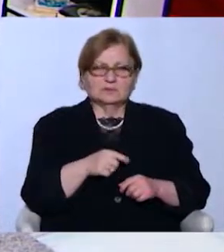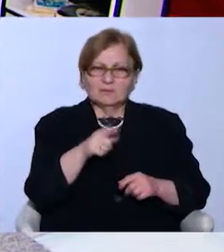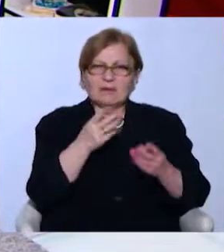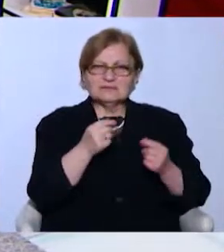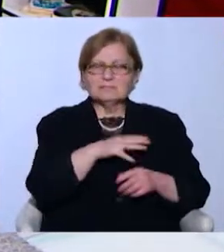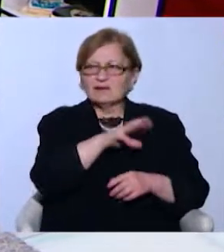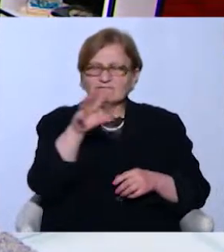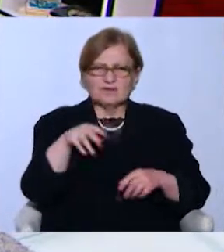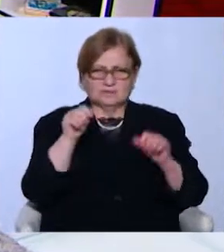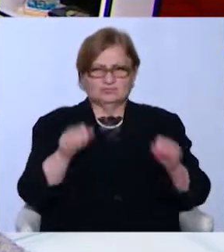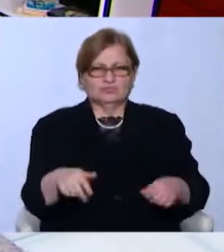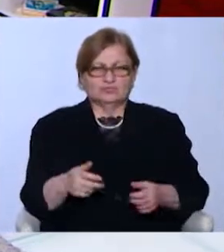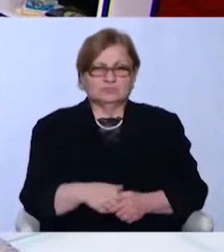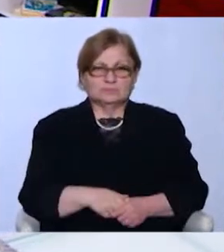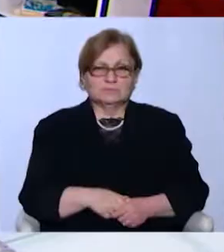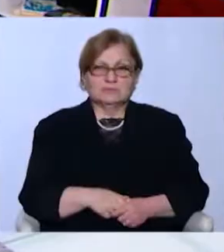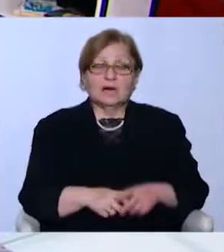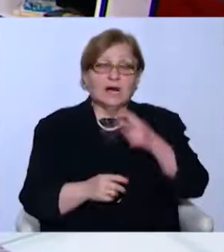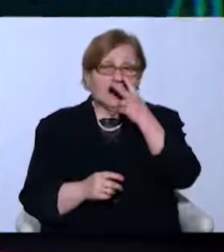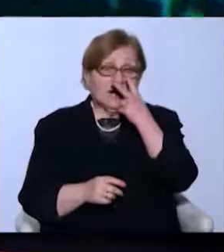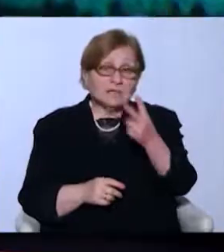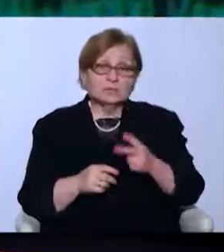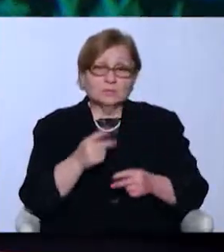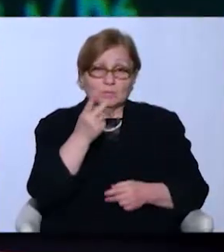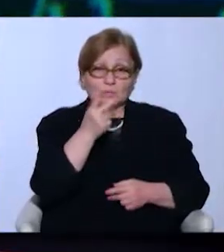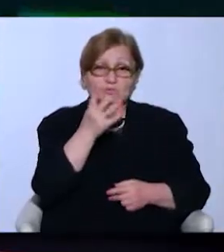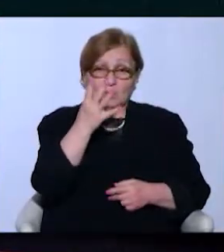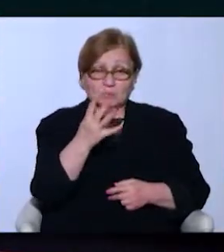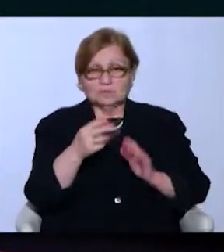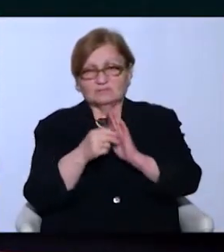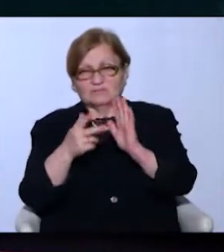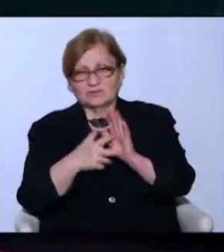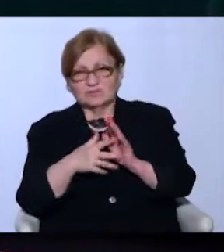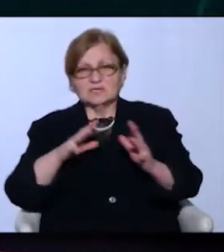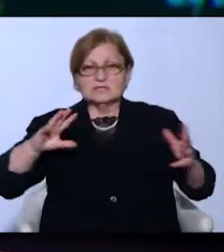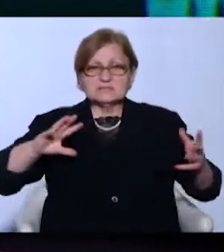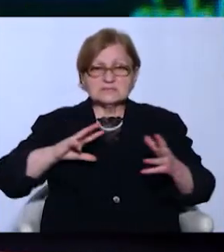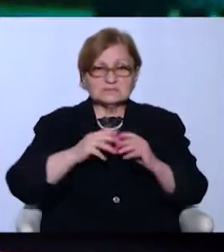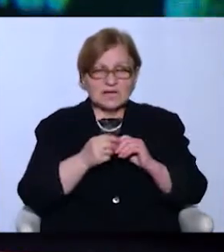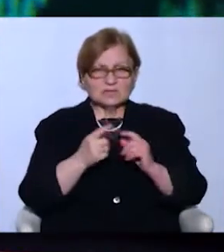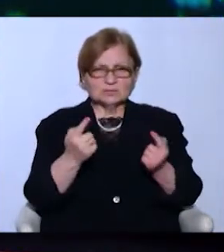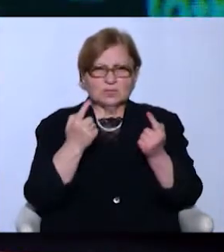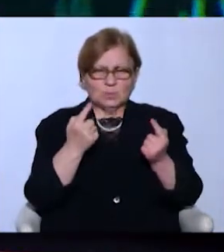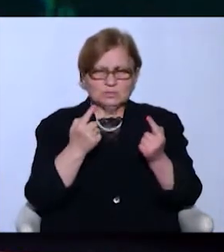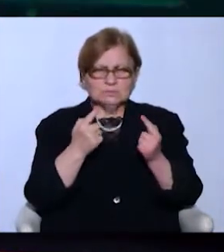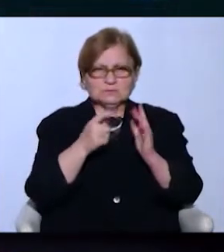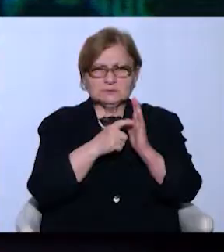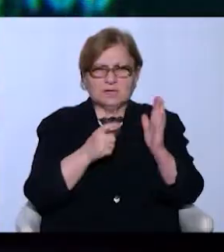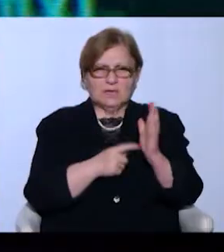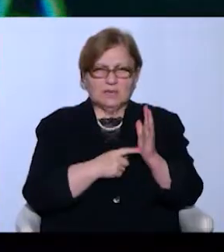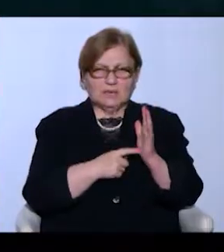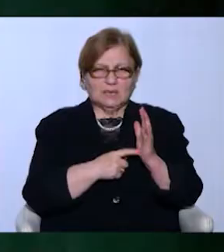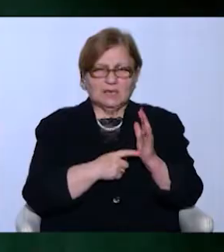გათვლილი. აი როგორ ვაკეთებ ახლა 24-ისა და 18-ის საერთო უდიდესი გამყოფის